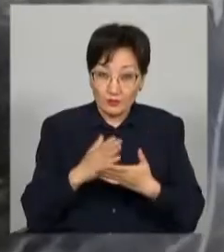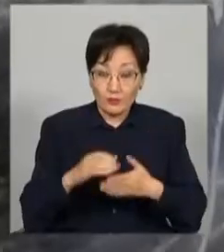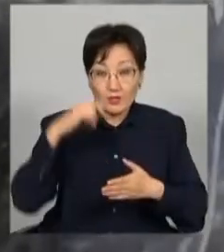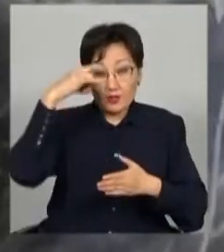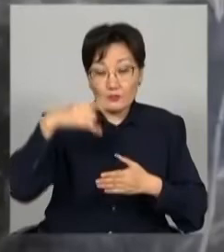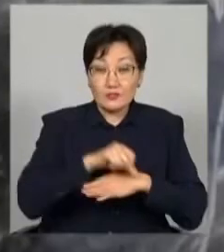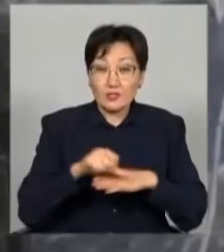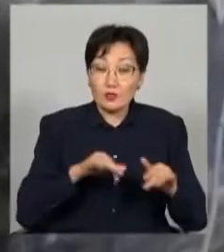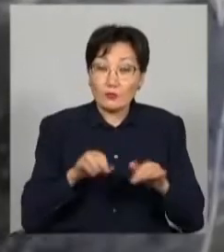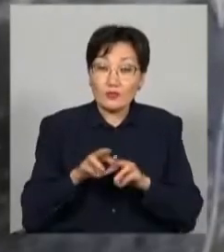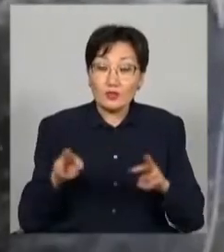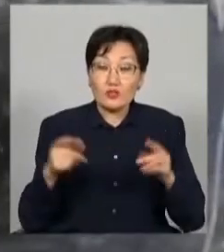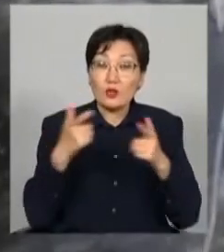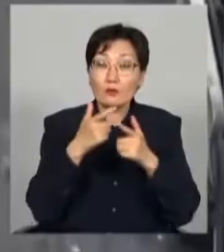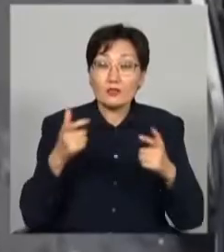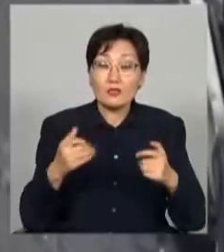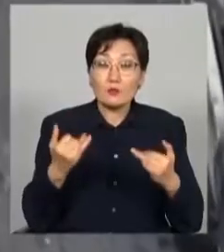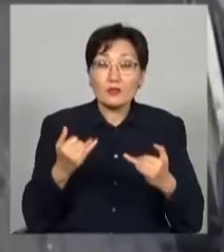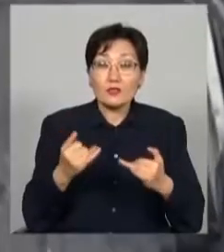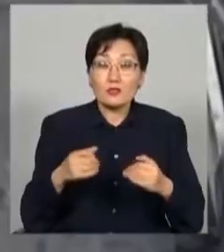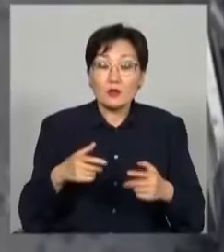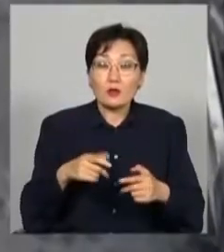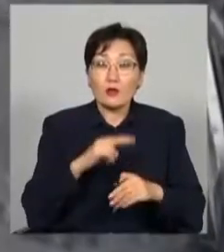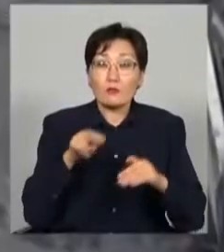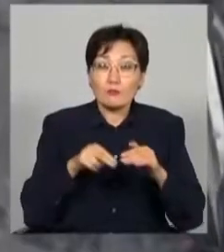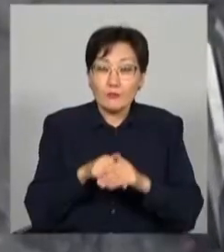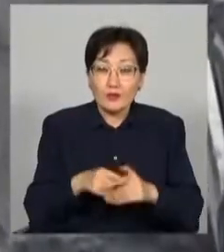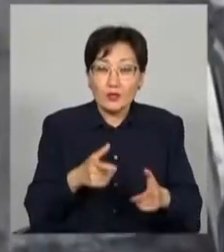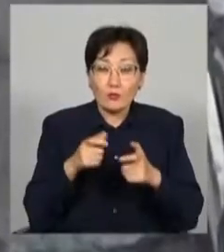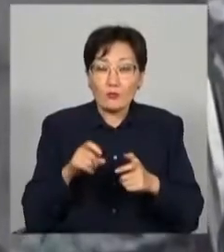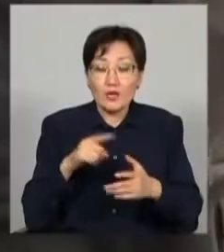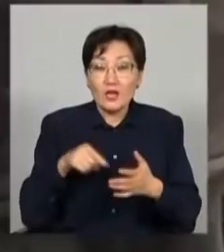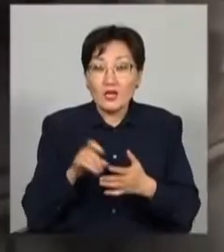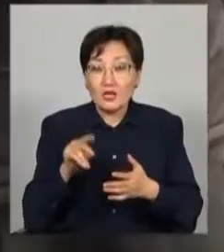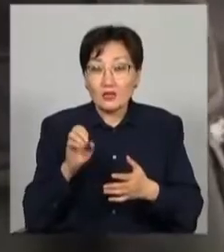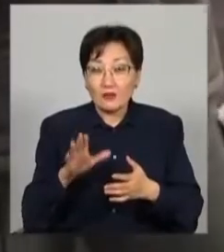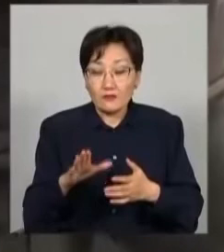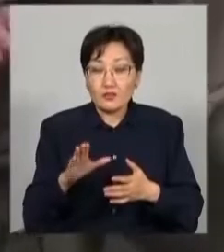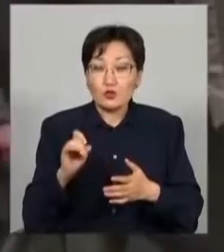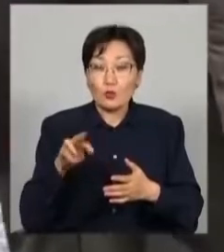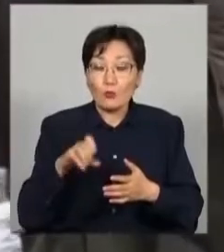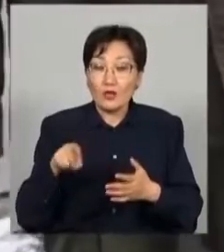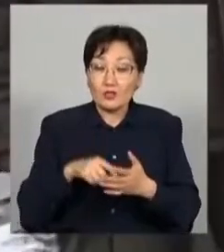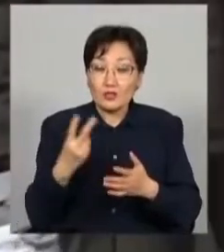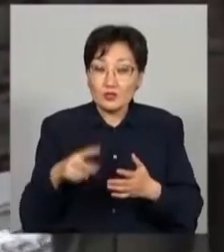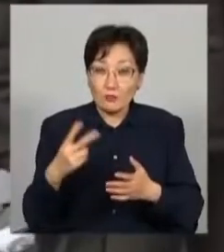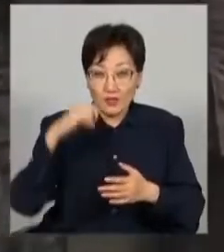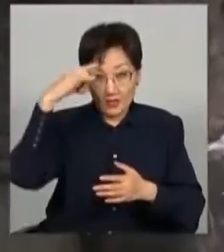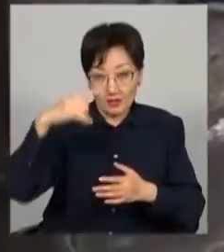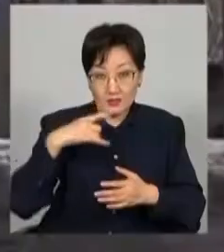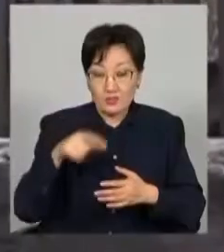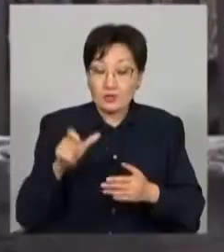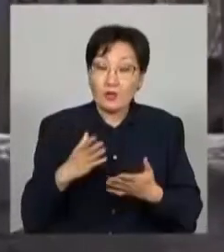еліміздің сыртқы істер министрлігінің хабарлауынша, қазір оқ астында қалған Мариуполь, Харьков және Сумы қаласында 22 қазақстандық